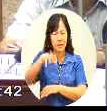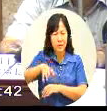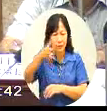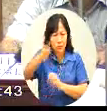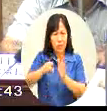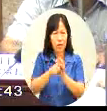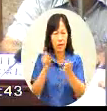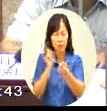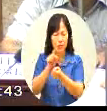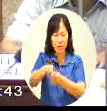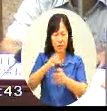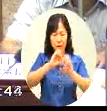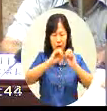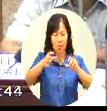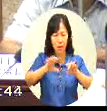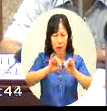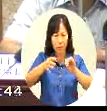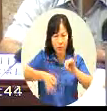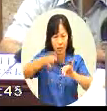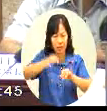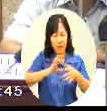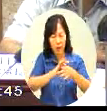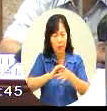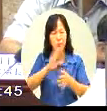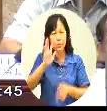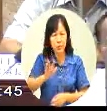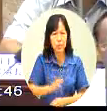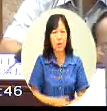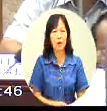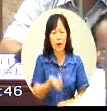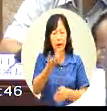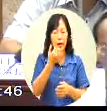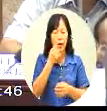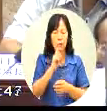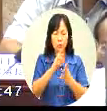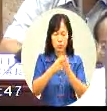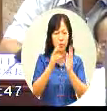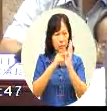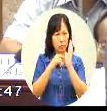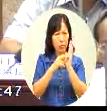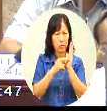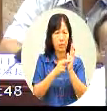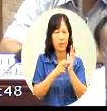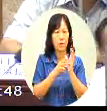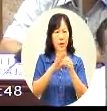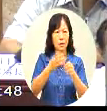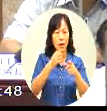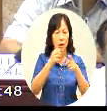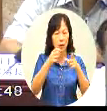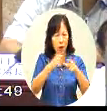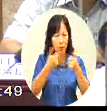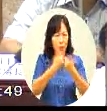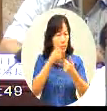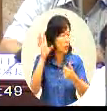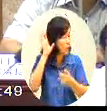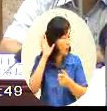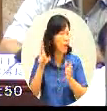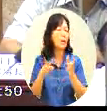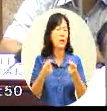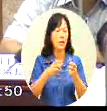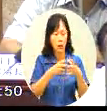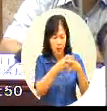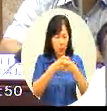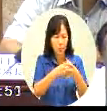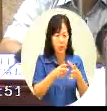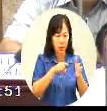对于这个公告地价的一个关心。刚刚萧议员所举的这个公听会也好，他也是一群专家，他